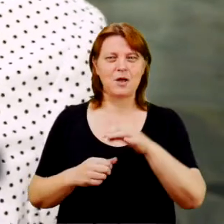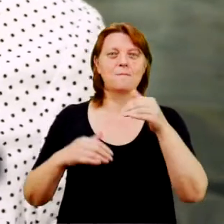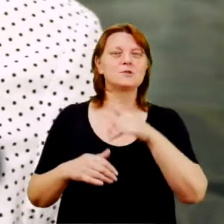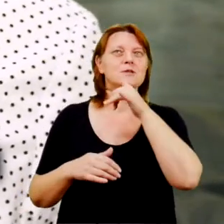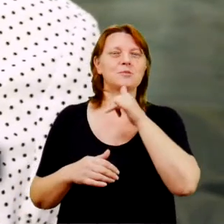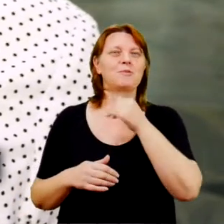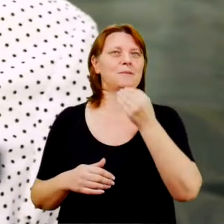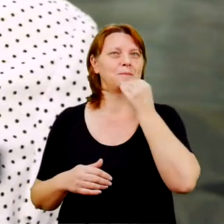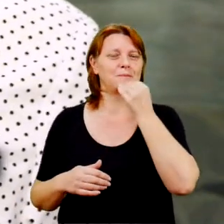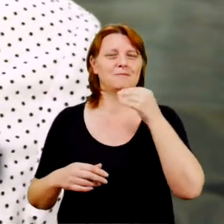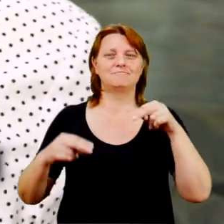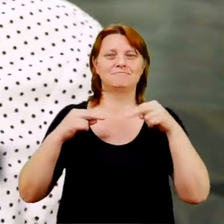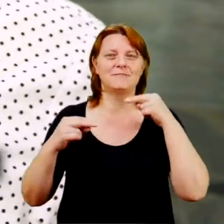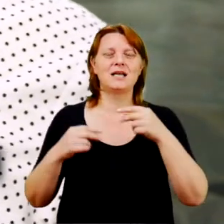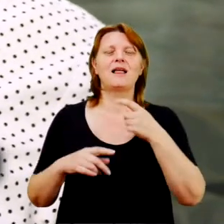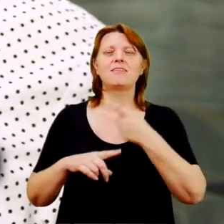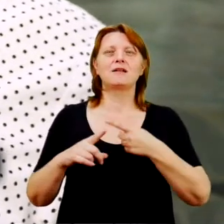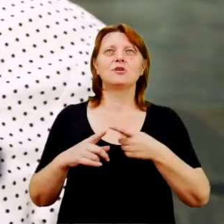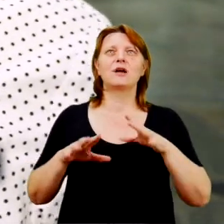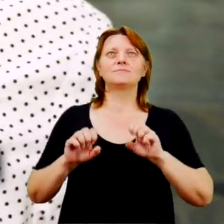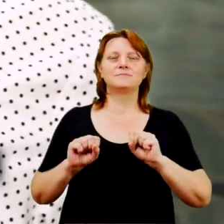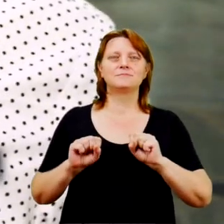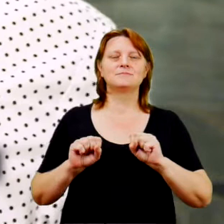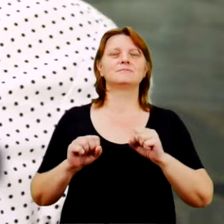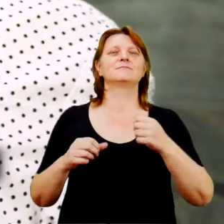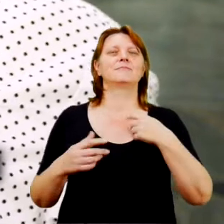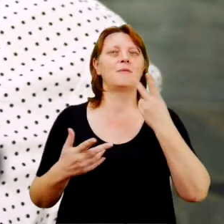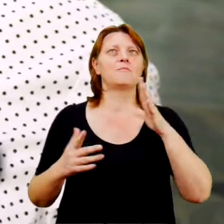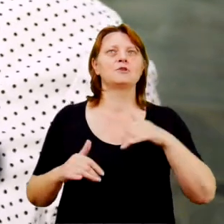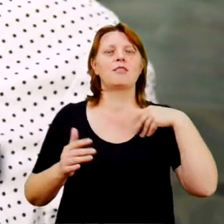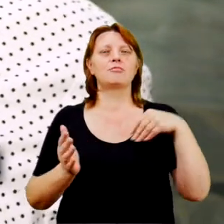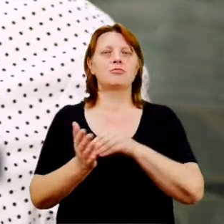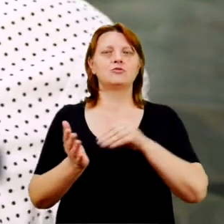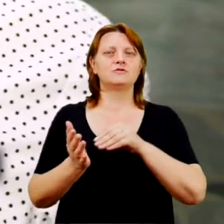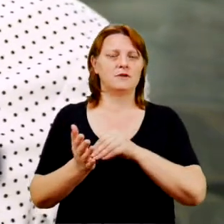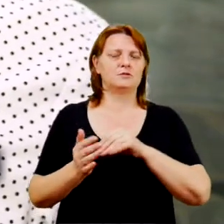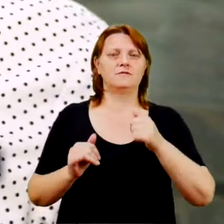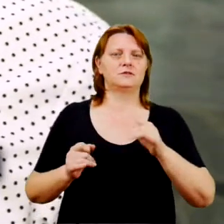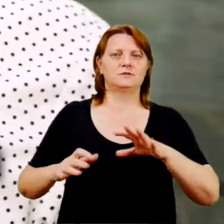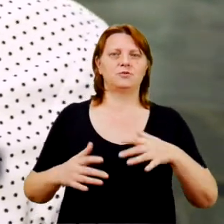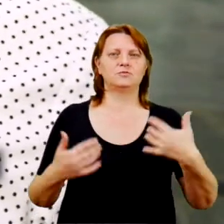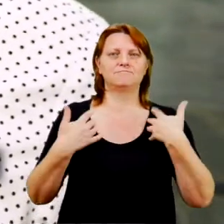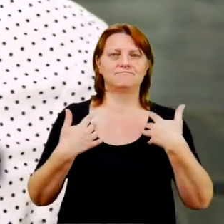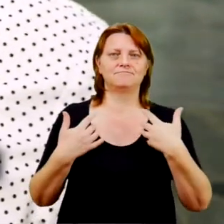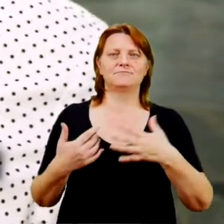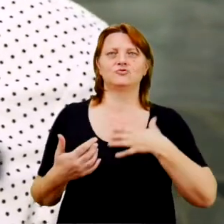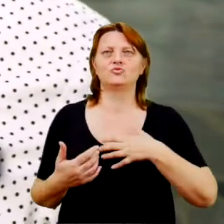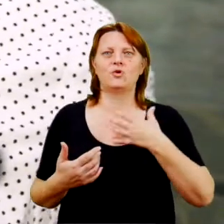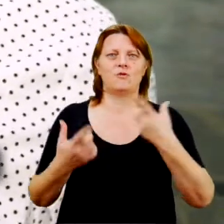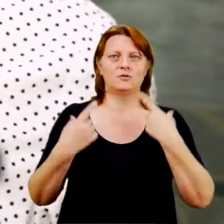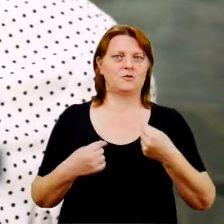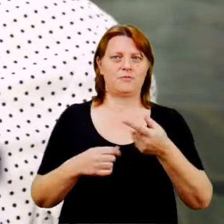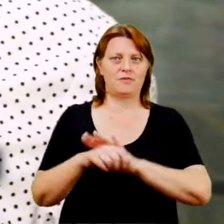można spróbować potraw, można zatrzymać się na moment. Co najważniejsze, można doświadczyć, w jaki sposób funkcjonują,